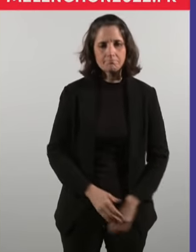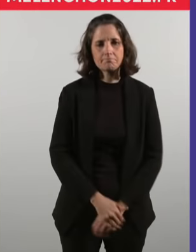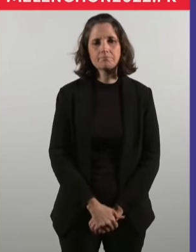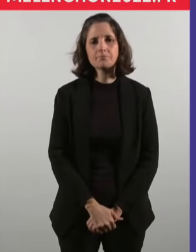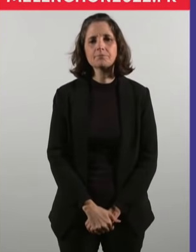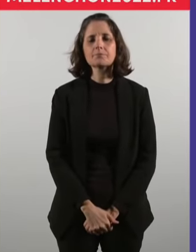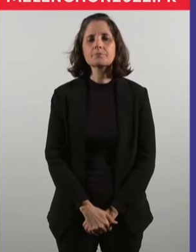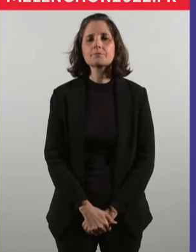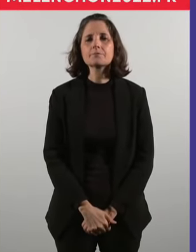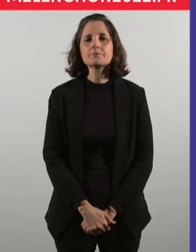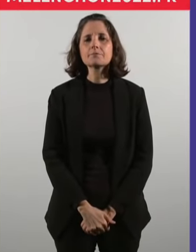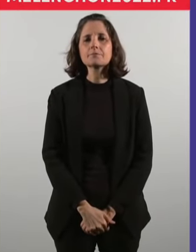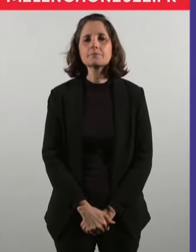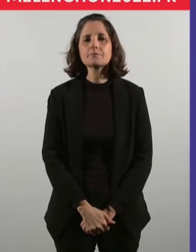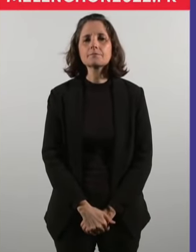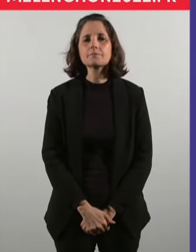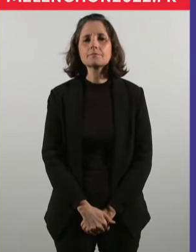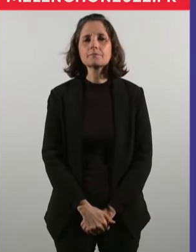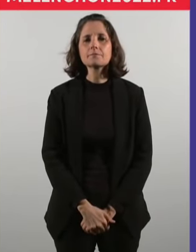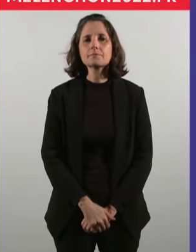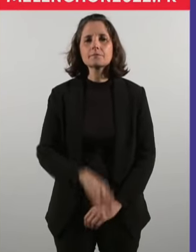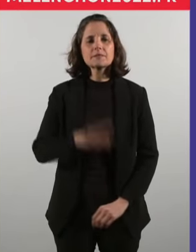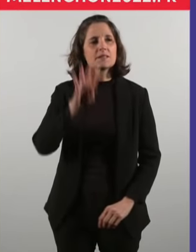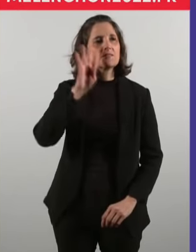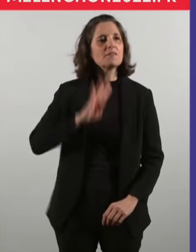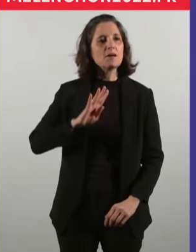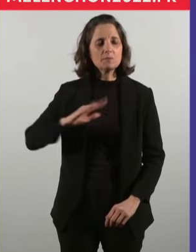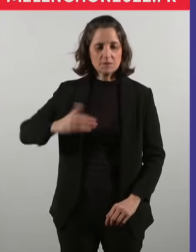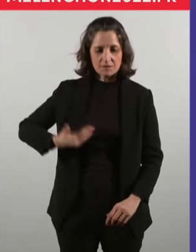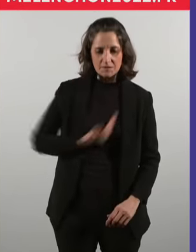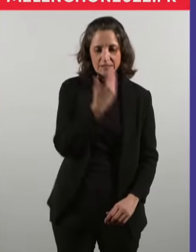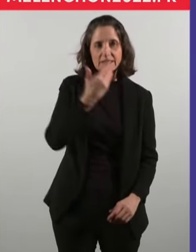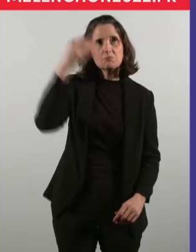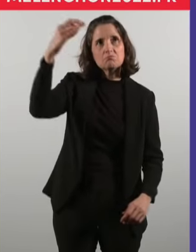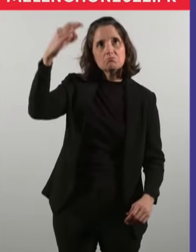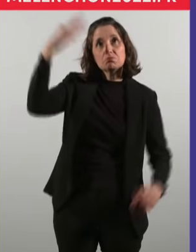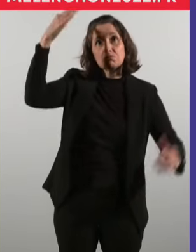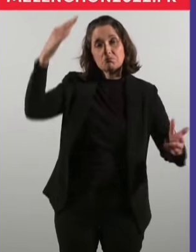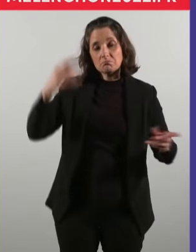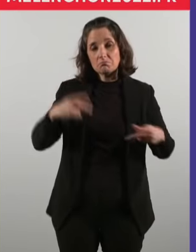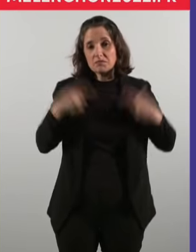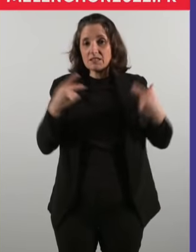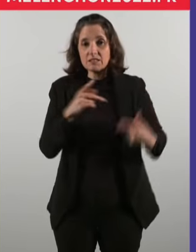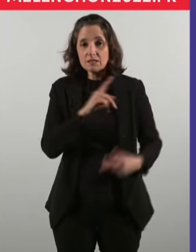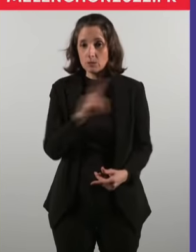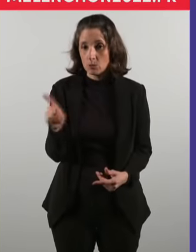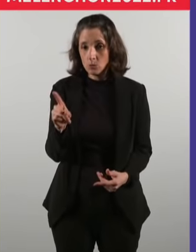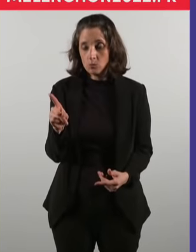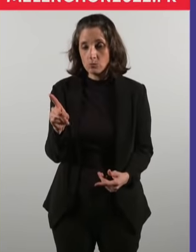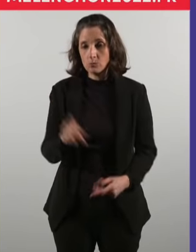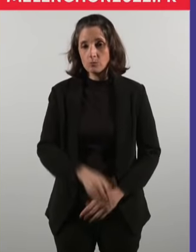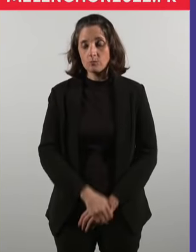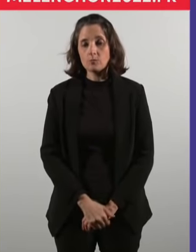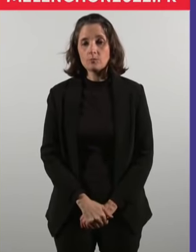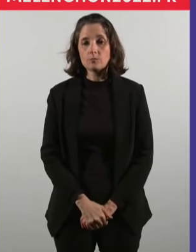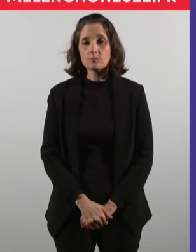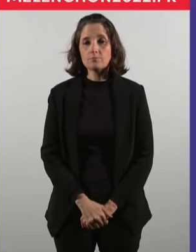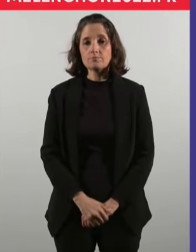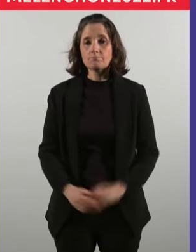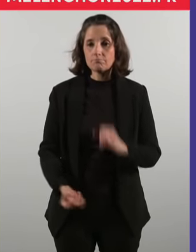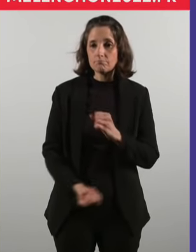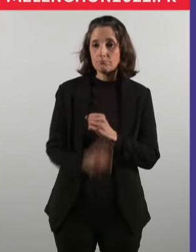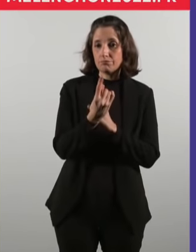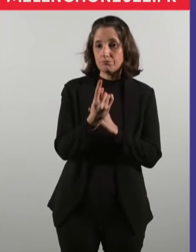La femme n'est victime d'aucune mystérieuse fatalité. Les singularités qui la spécifient tirent leur importance de la signification